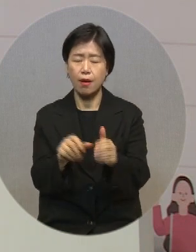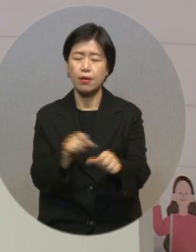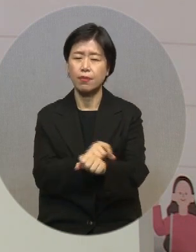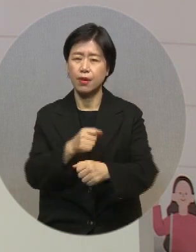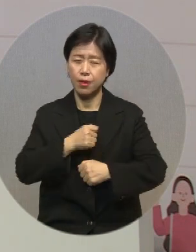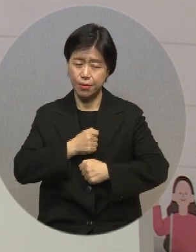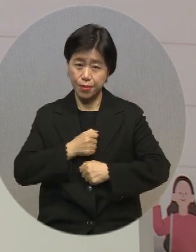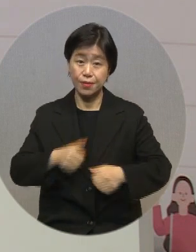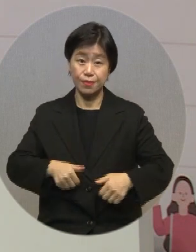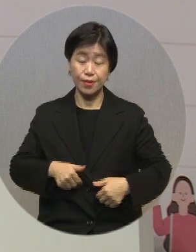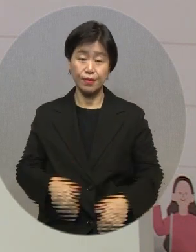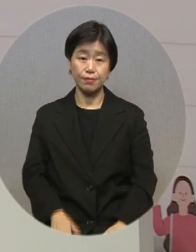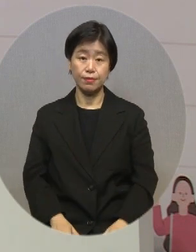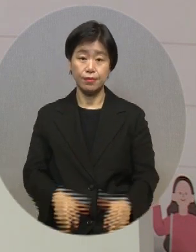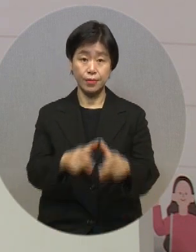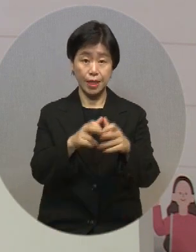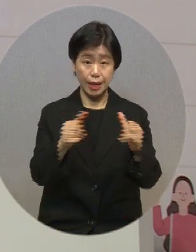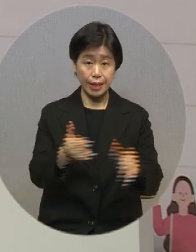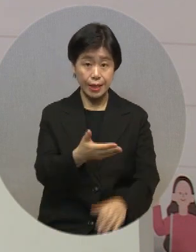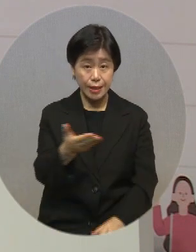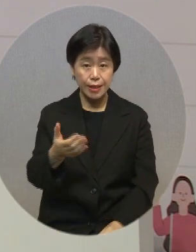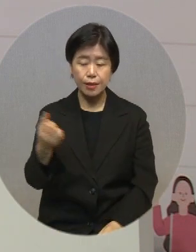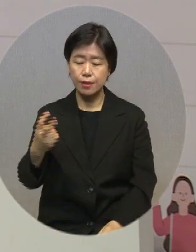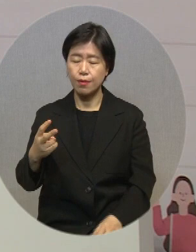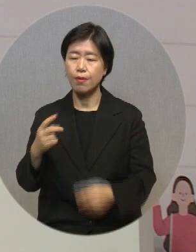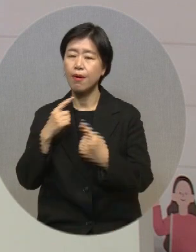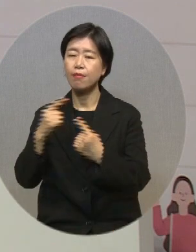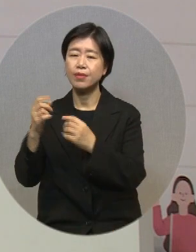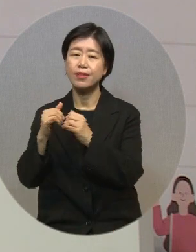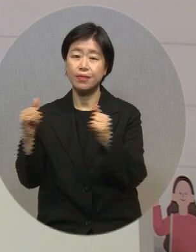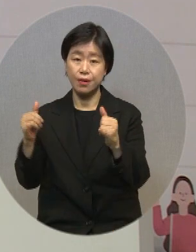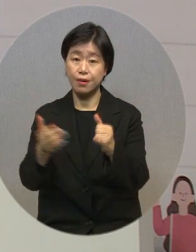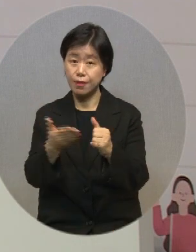되고요. 네. 우리 장애인 여러분도 그렇고 또 어르신 여러분도